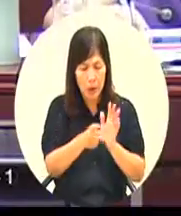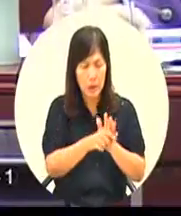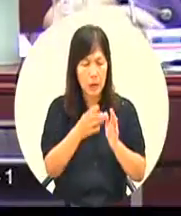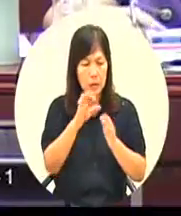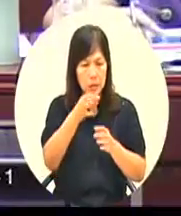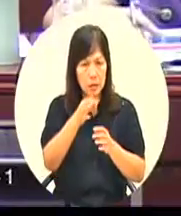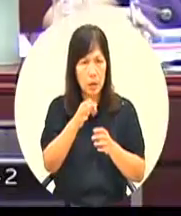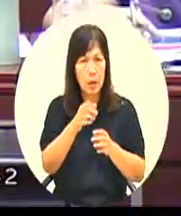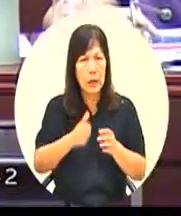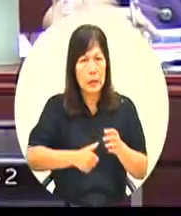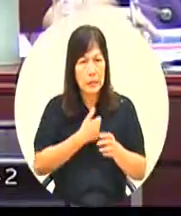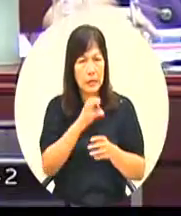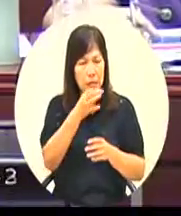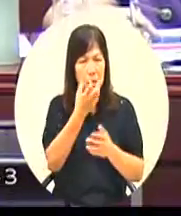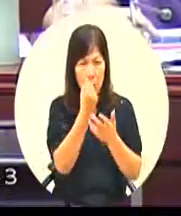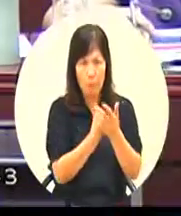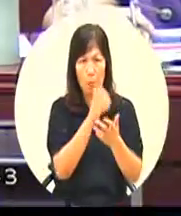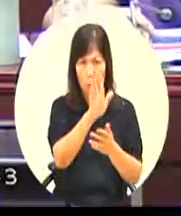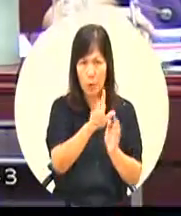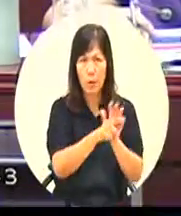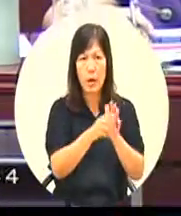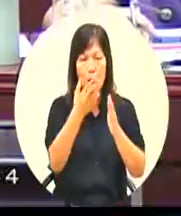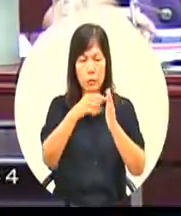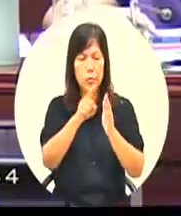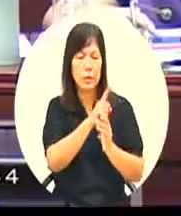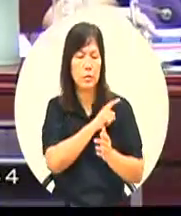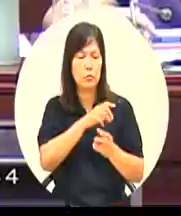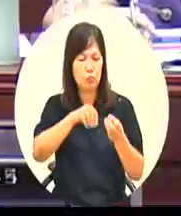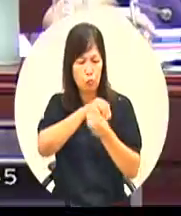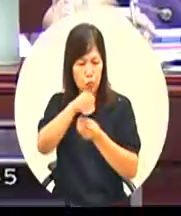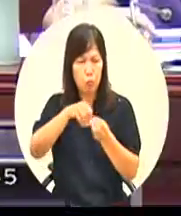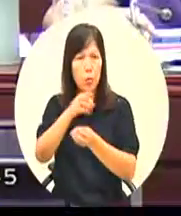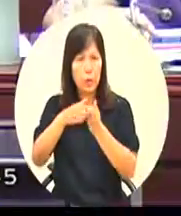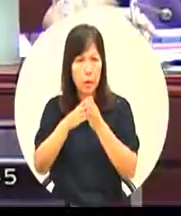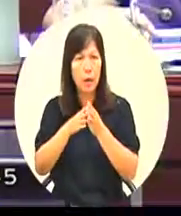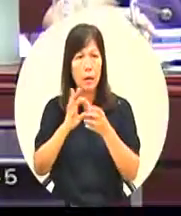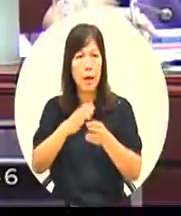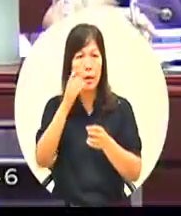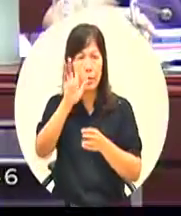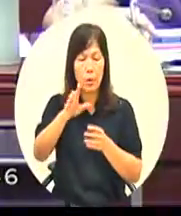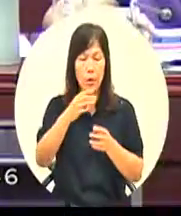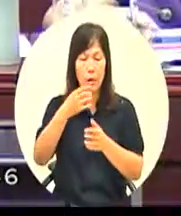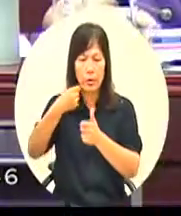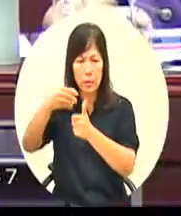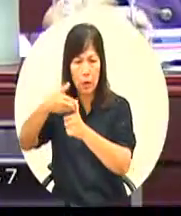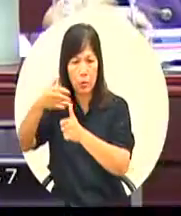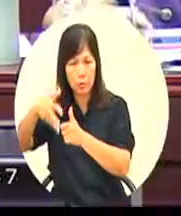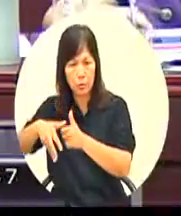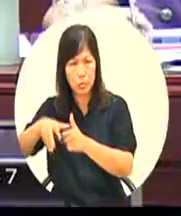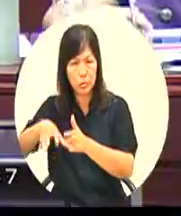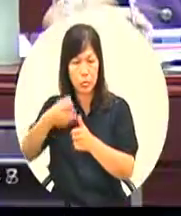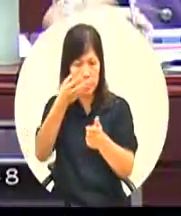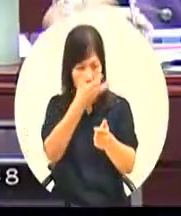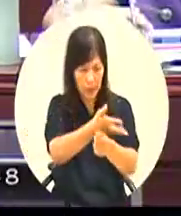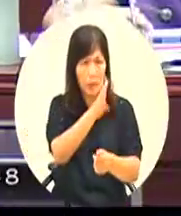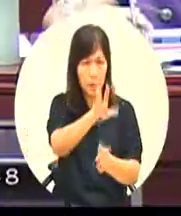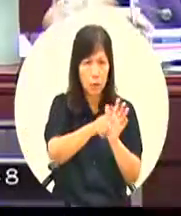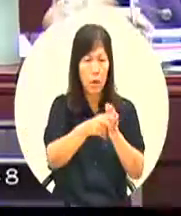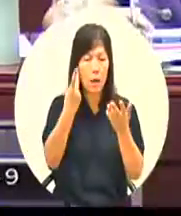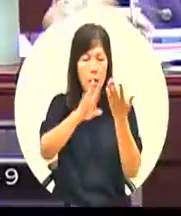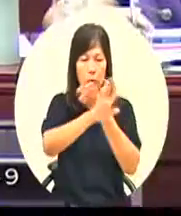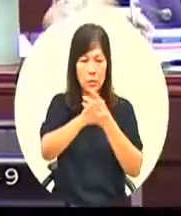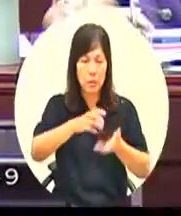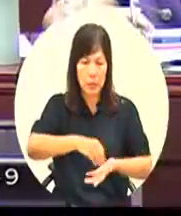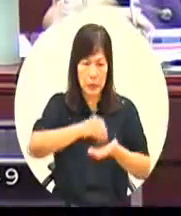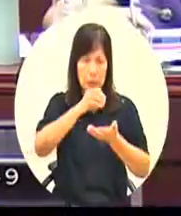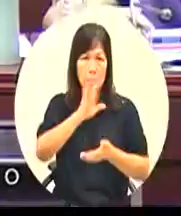不是他真的还有钱在那里？那学校就要自己调配，有来自教育局编的预算给他的，那也有其他特别提